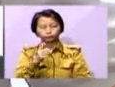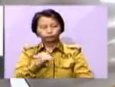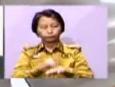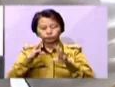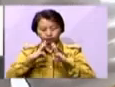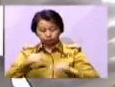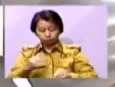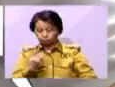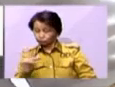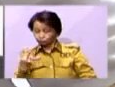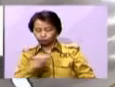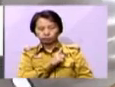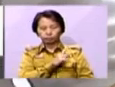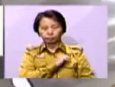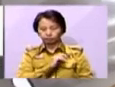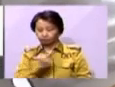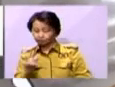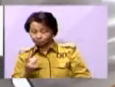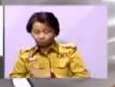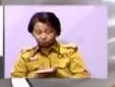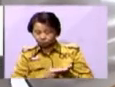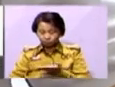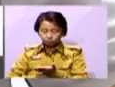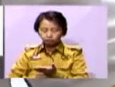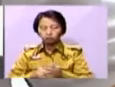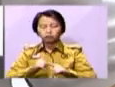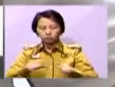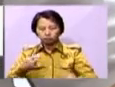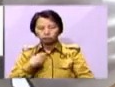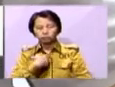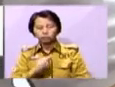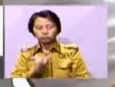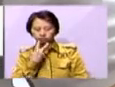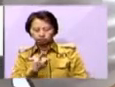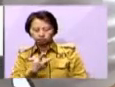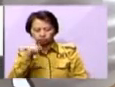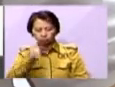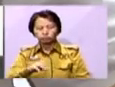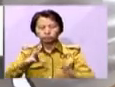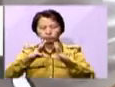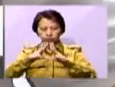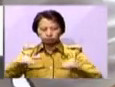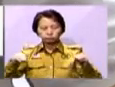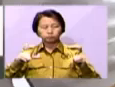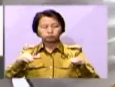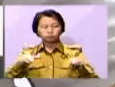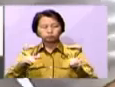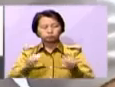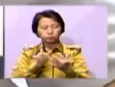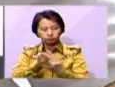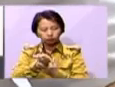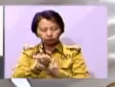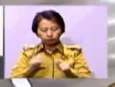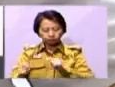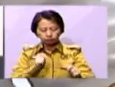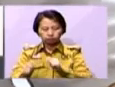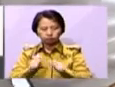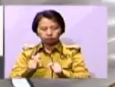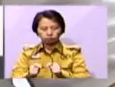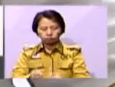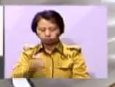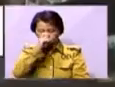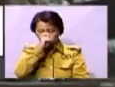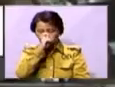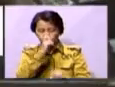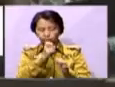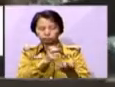ditangani oleh kedua-dua kementerian, tetapi kita melihat ianya harus diselesaikan melalui tindakan-tindakan